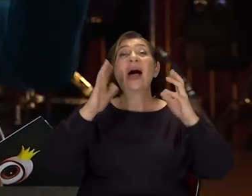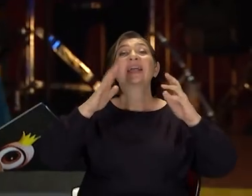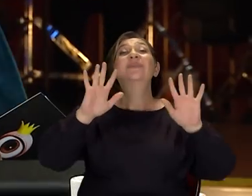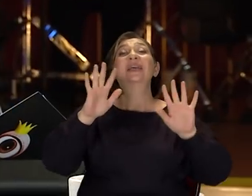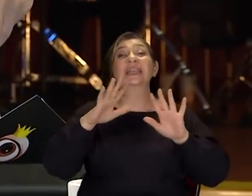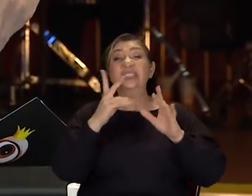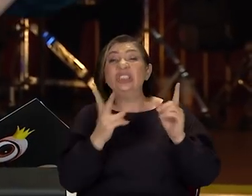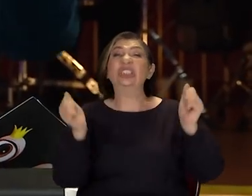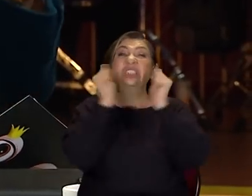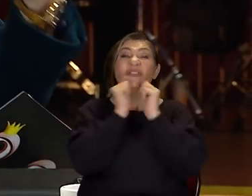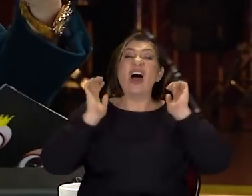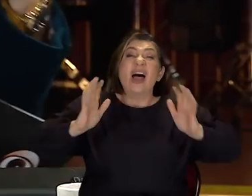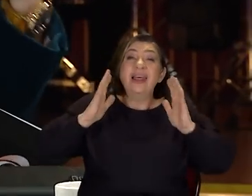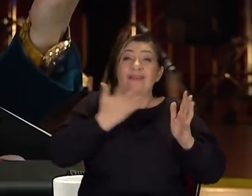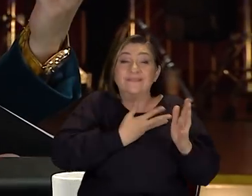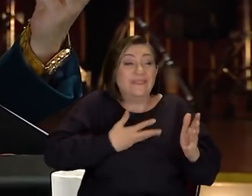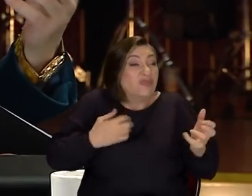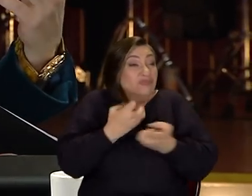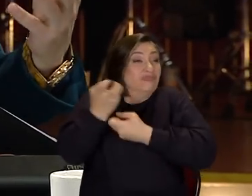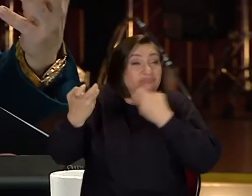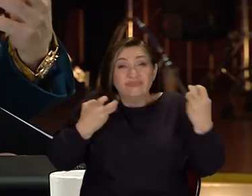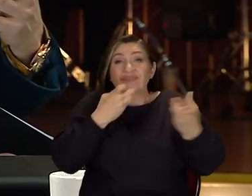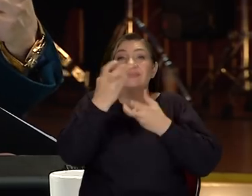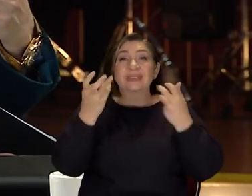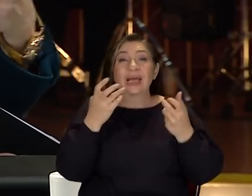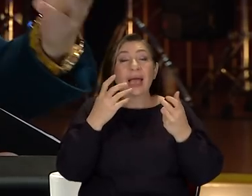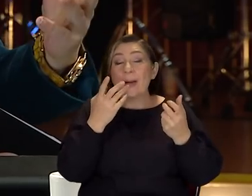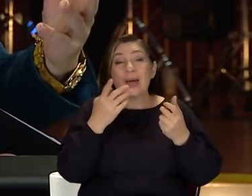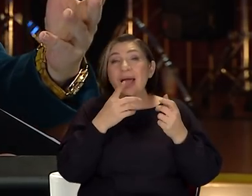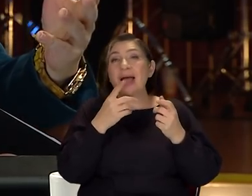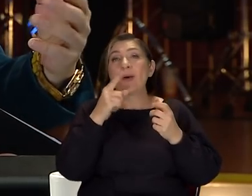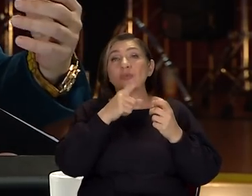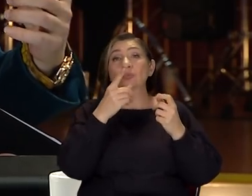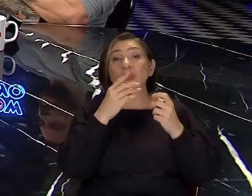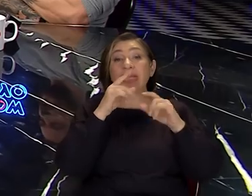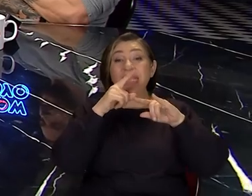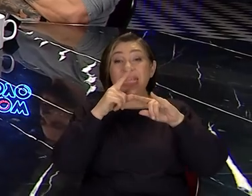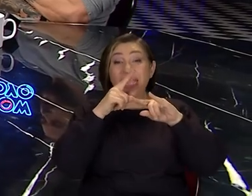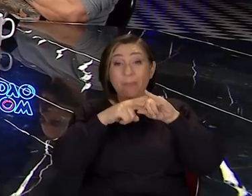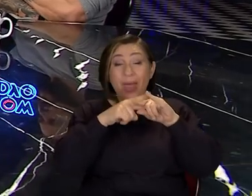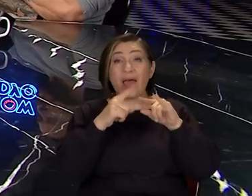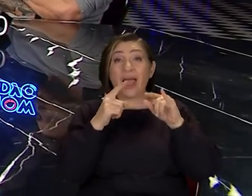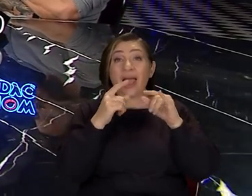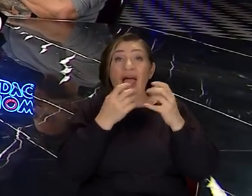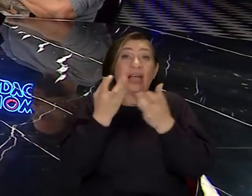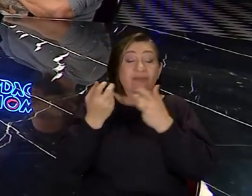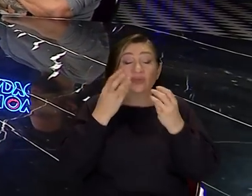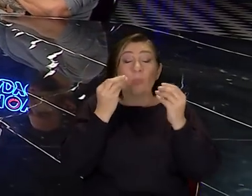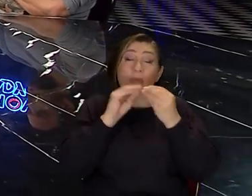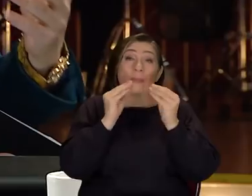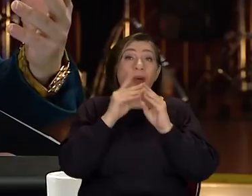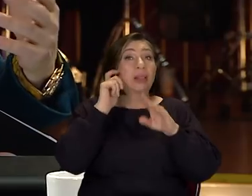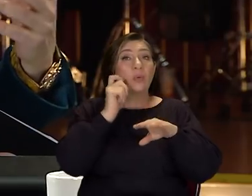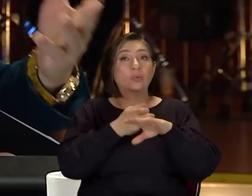sadece, hiperaktif. Halbuki hiperaktivite çok problemli. Doğru. Allah kimseye